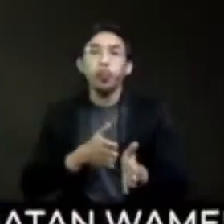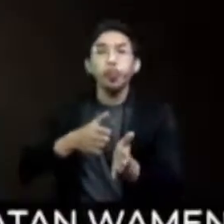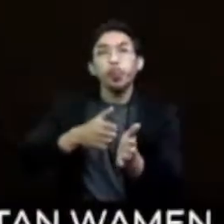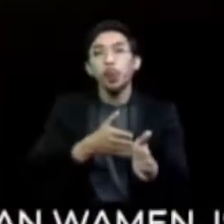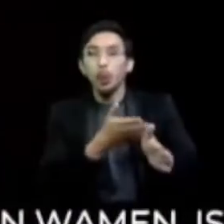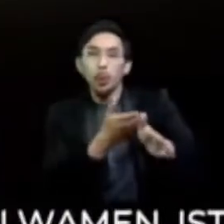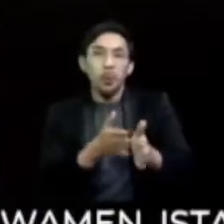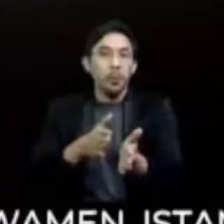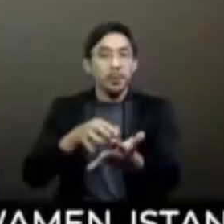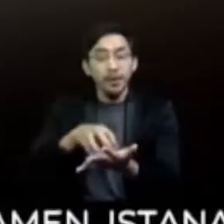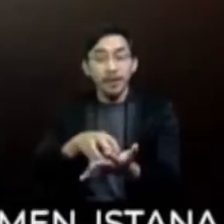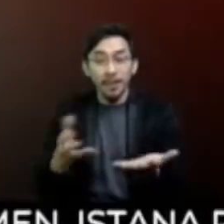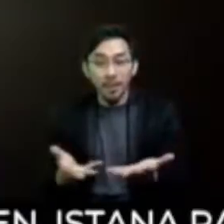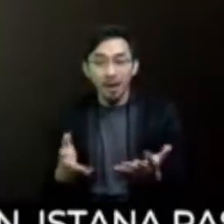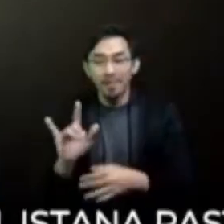Barat.